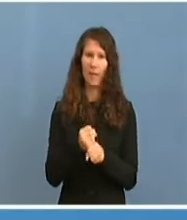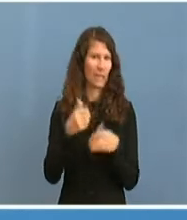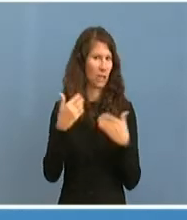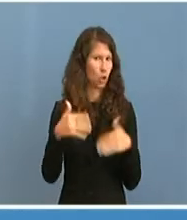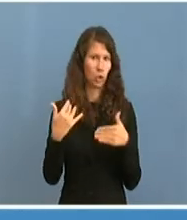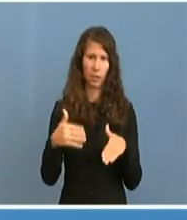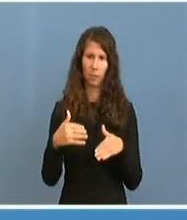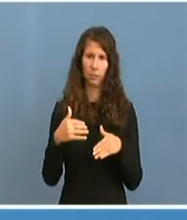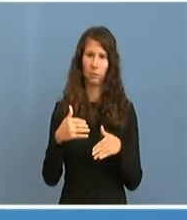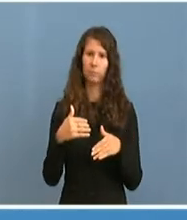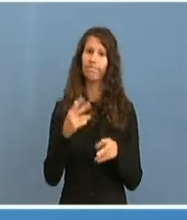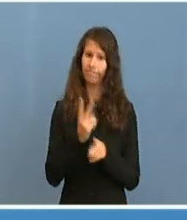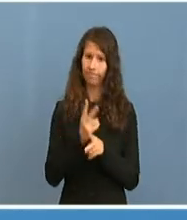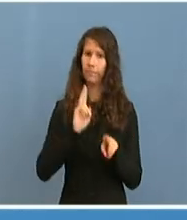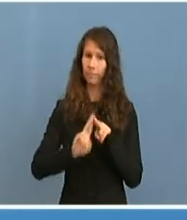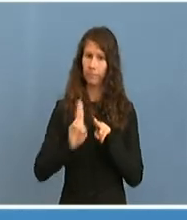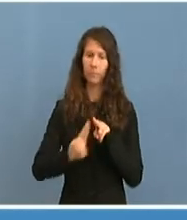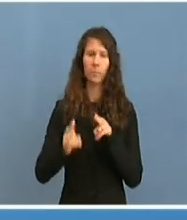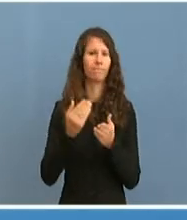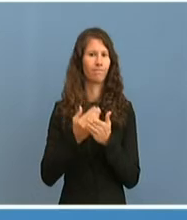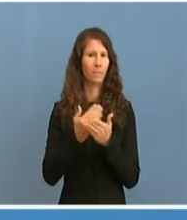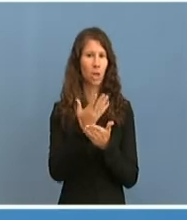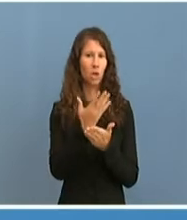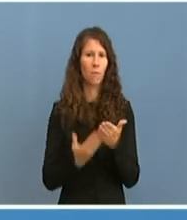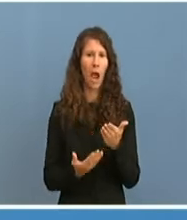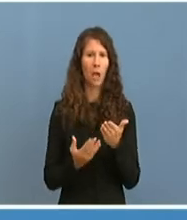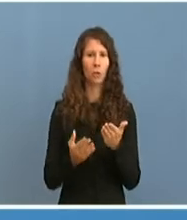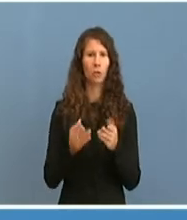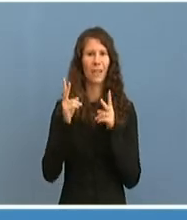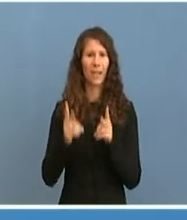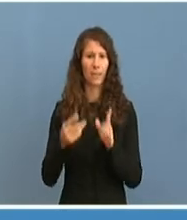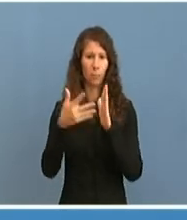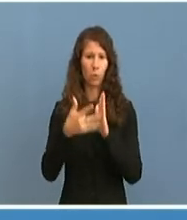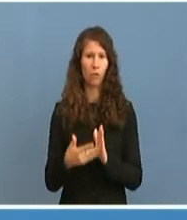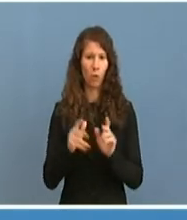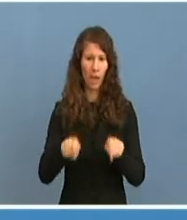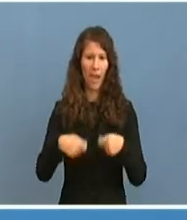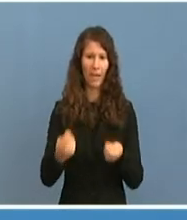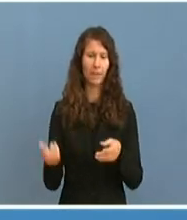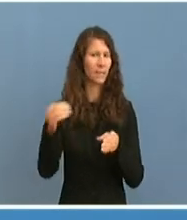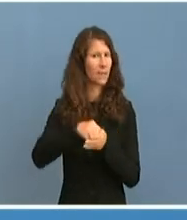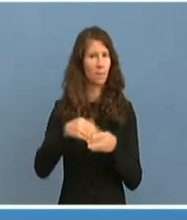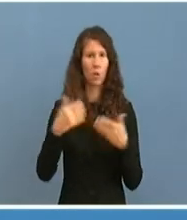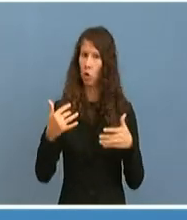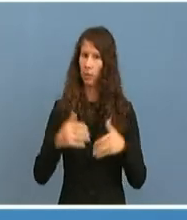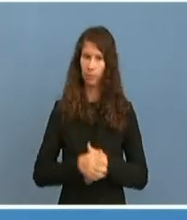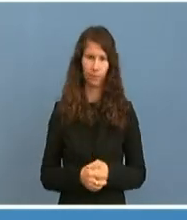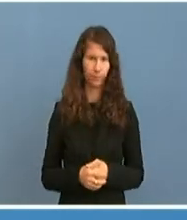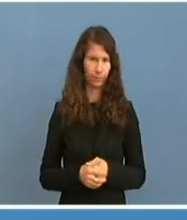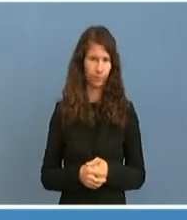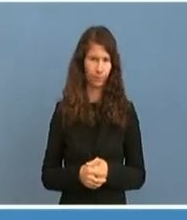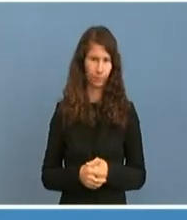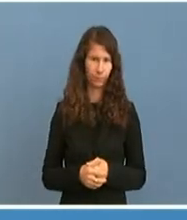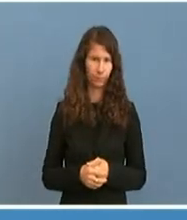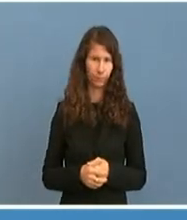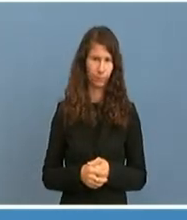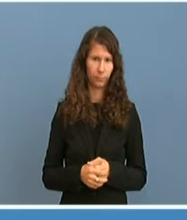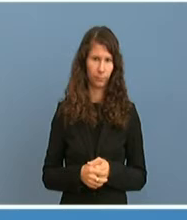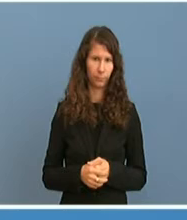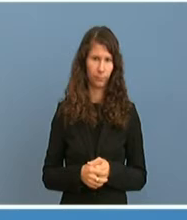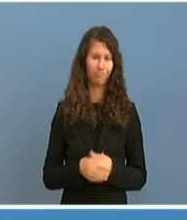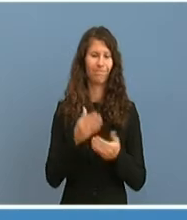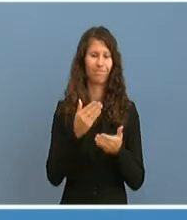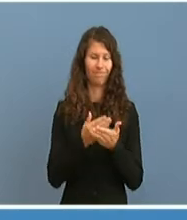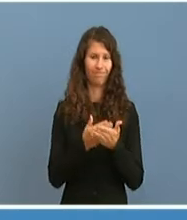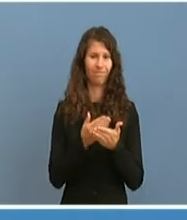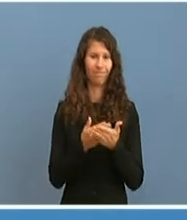damit eben auch noch nicht die Ergebnisse der Sprach- und Rechtsprüfung beinhalten. Und insofern wird der Entwurf,